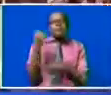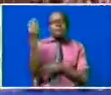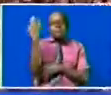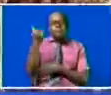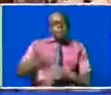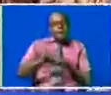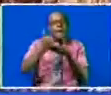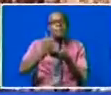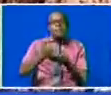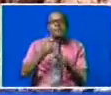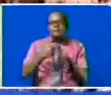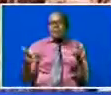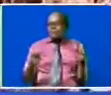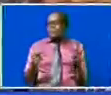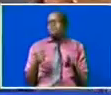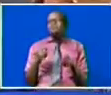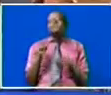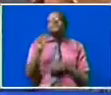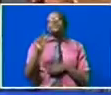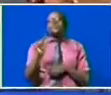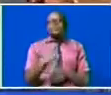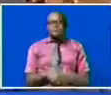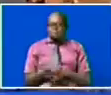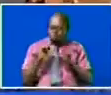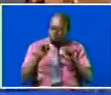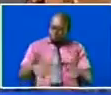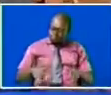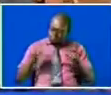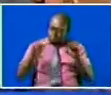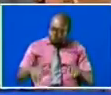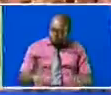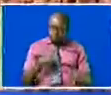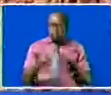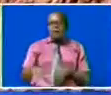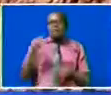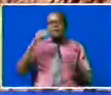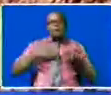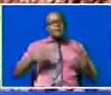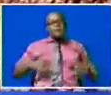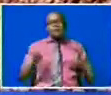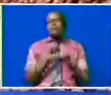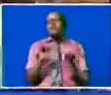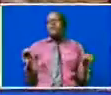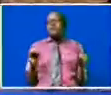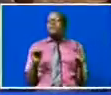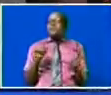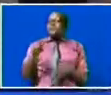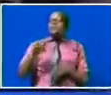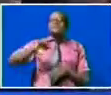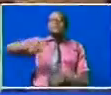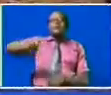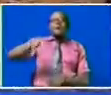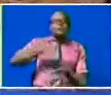afueni kidogo, ila haikudumu. Na chimba hii tupata vijana, hajapatikana hata moja. Tinga ya kanti